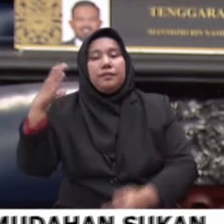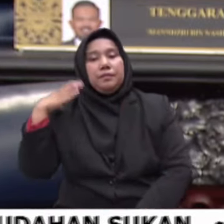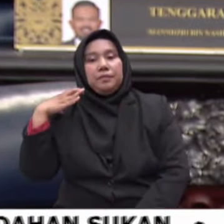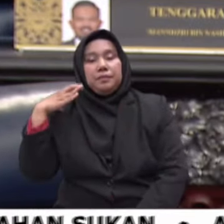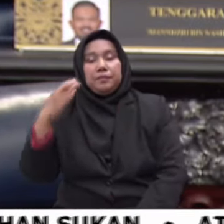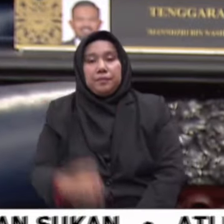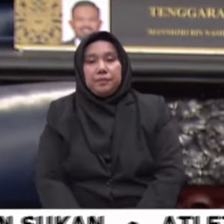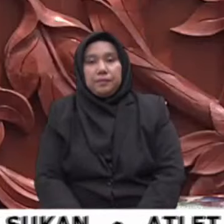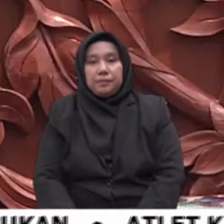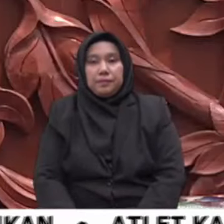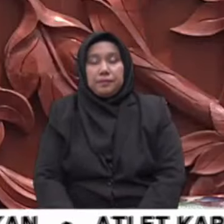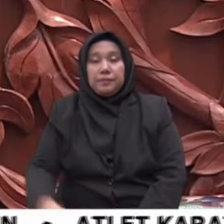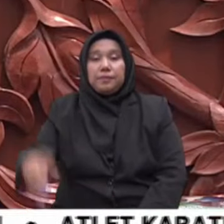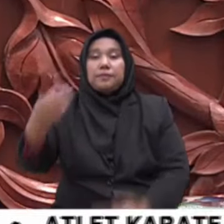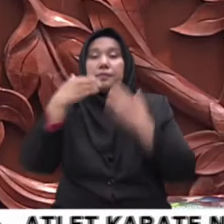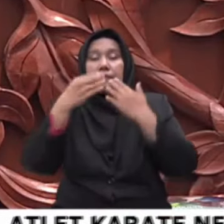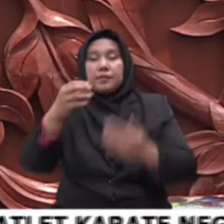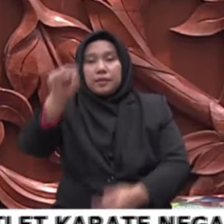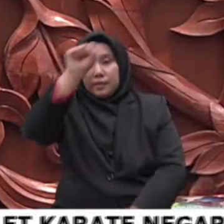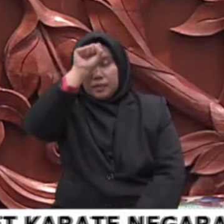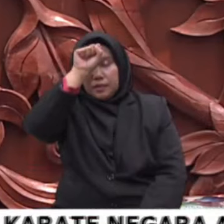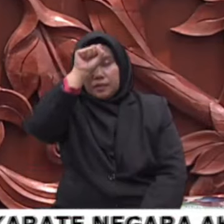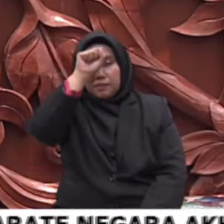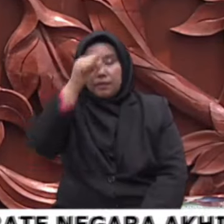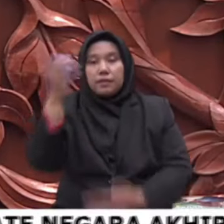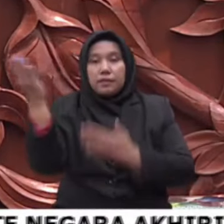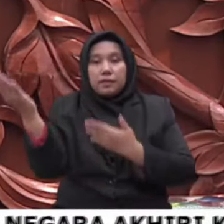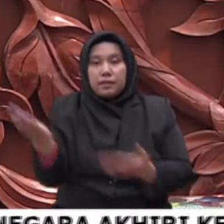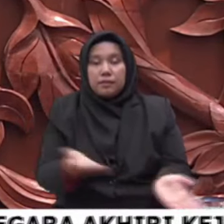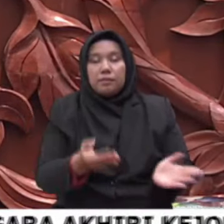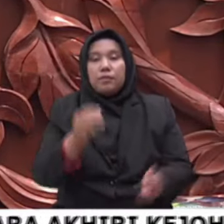Terima kasih Sekamat saya jemput Dungun.